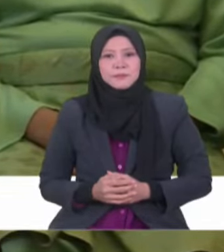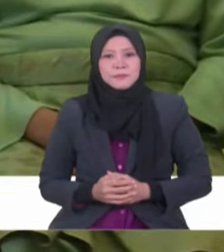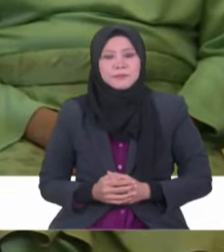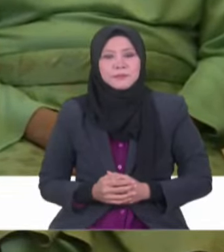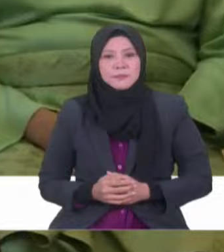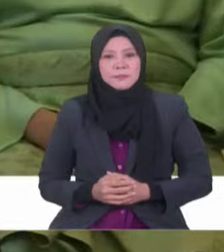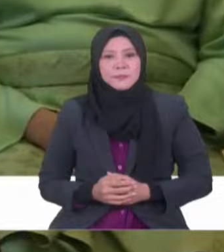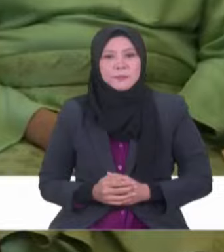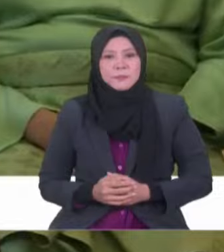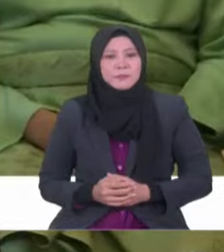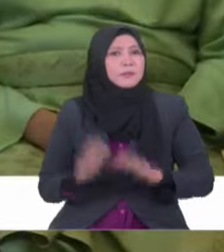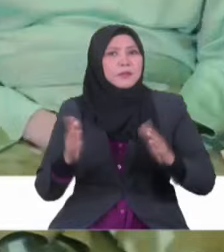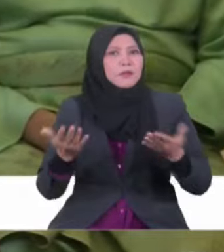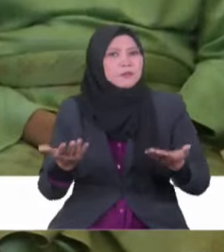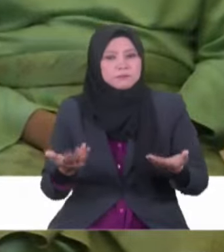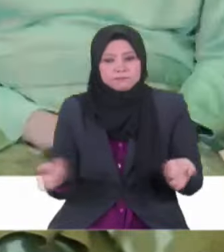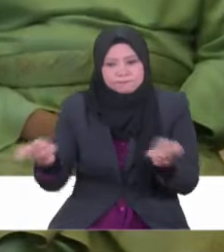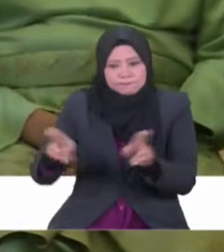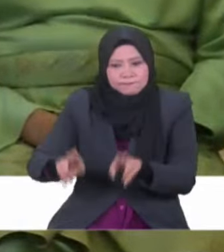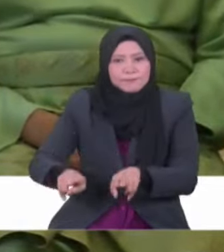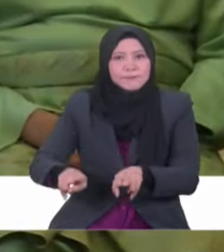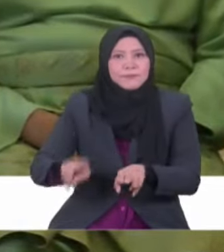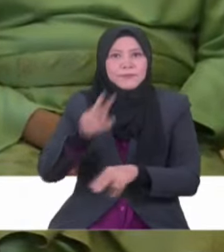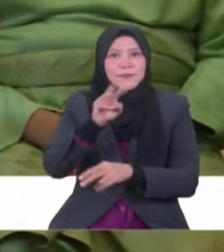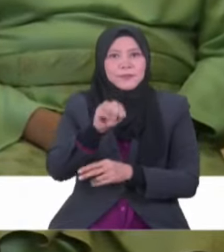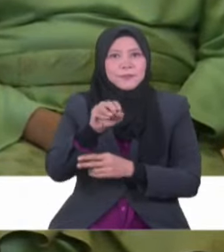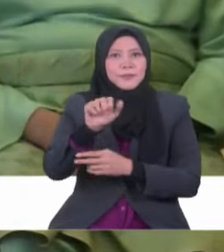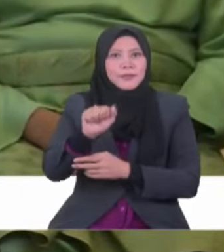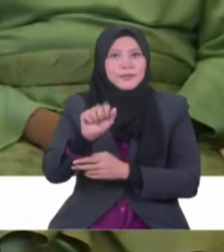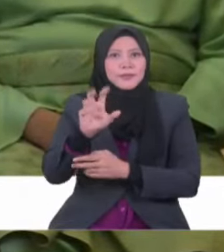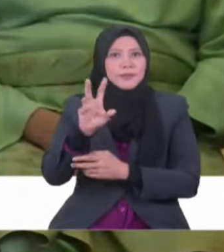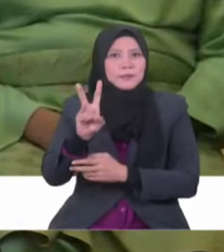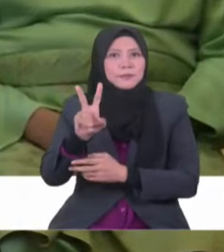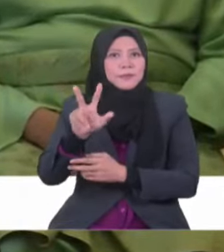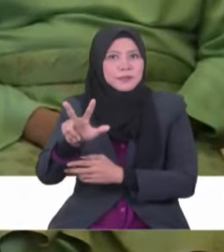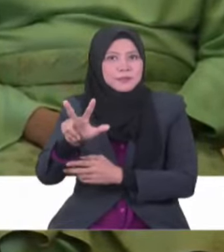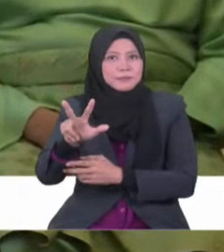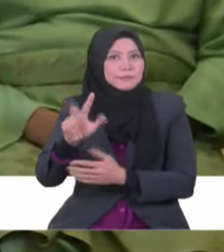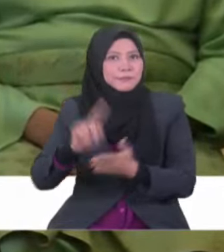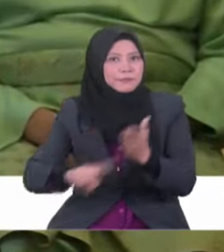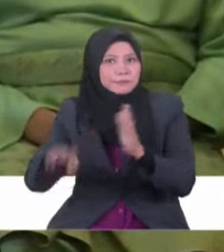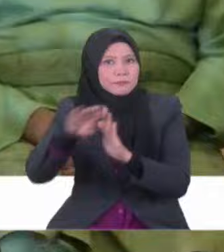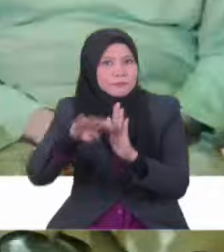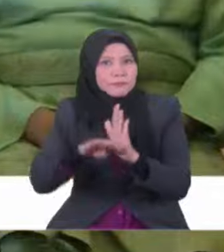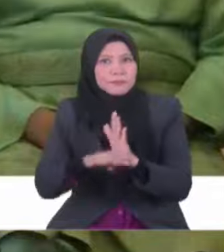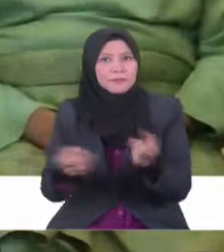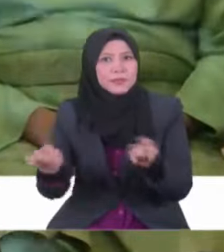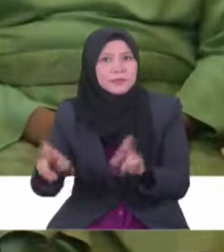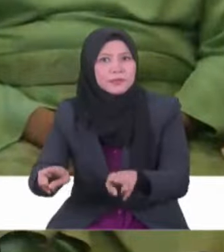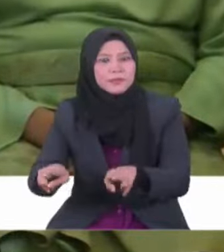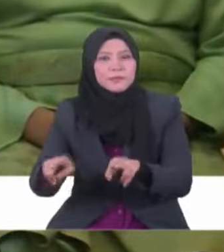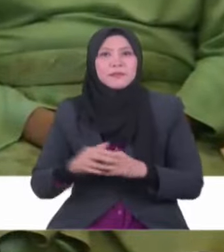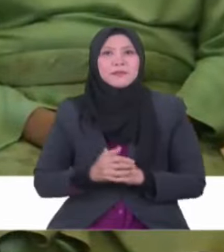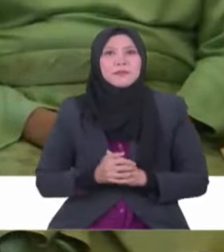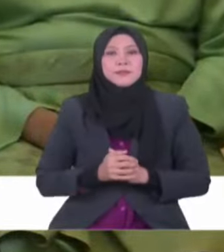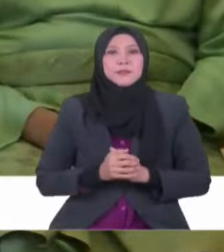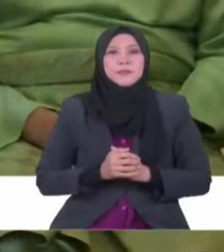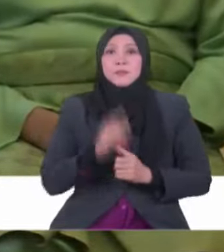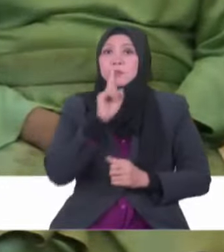apa dia prinsip perjanjian MA 63 ini? Iaitu yang